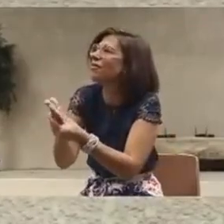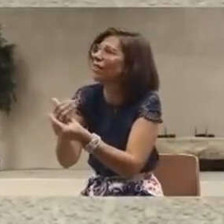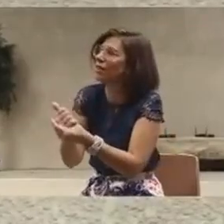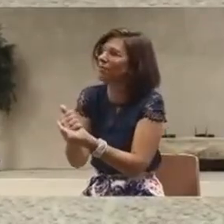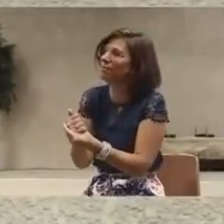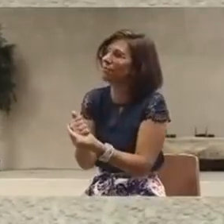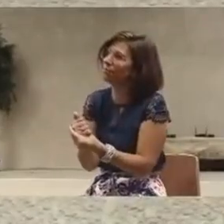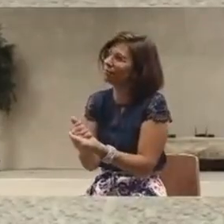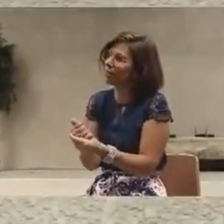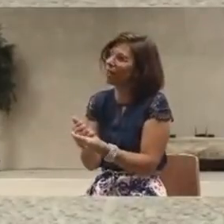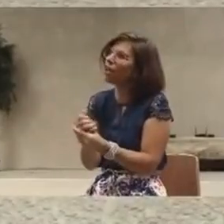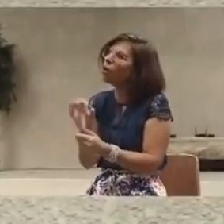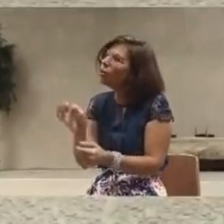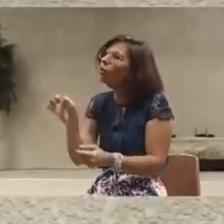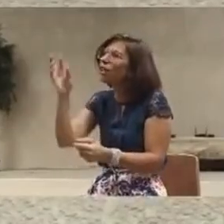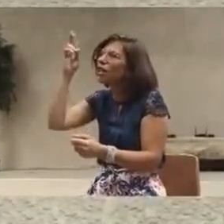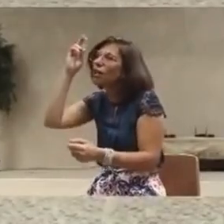Amen.